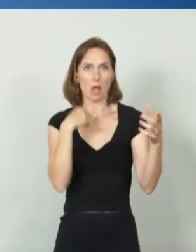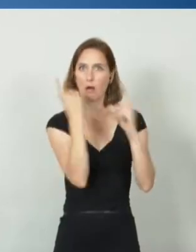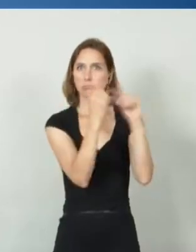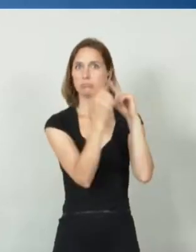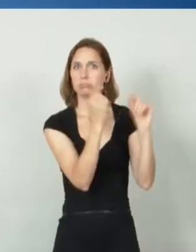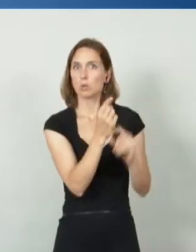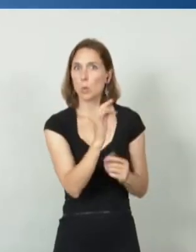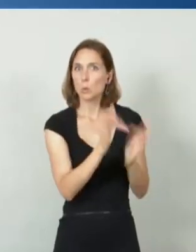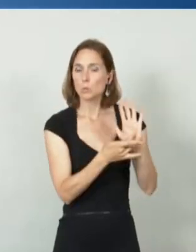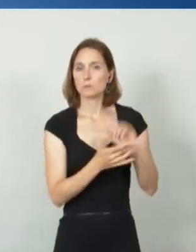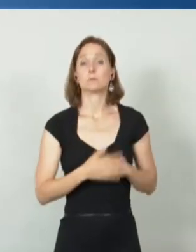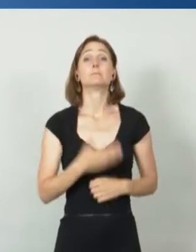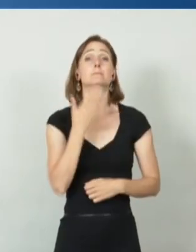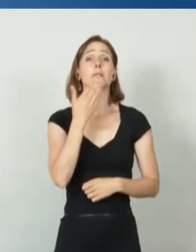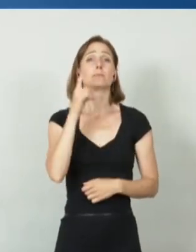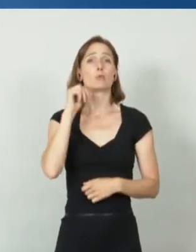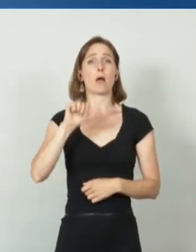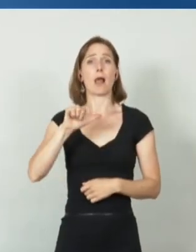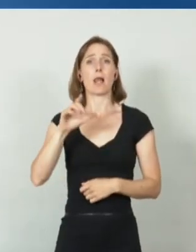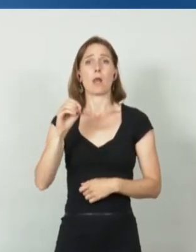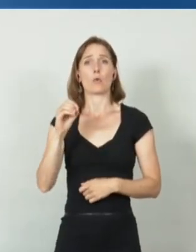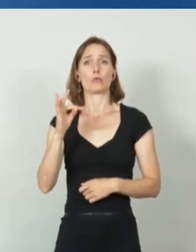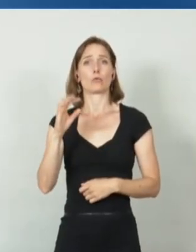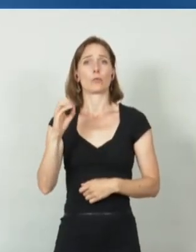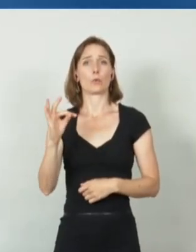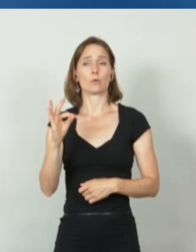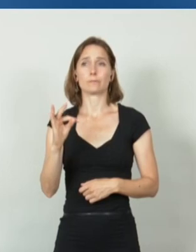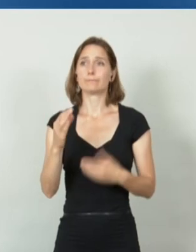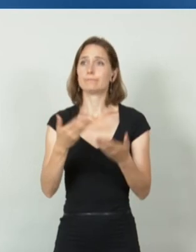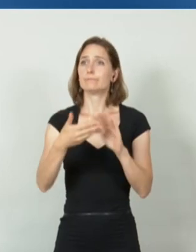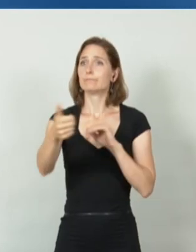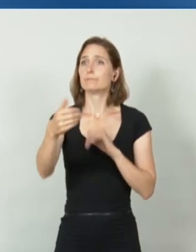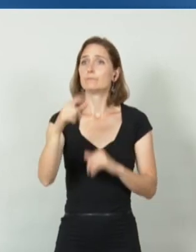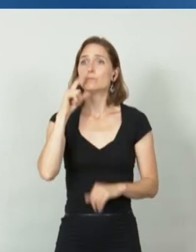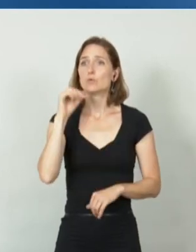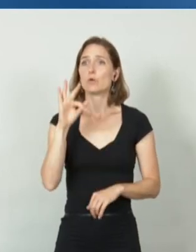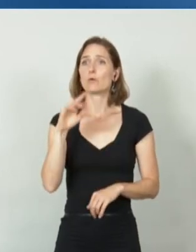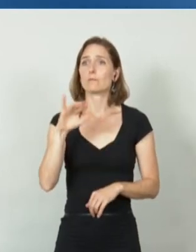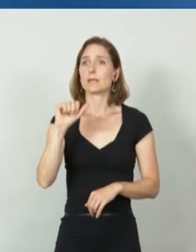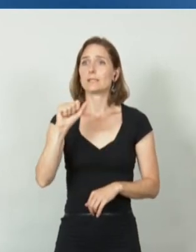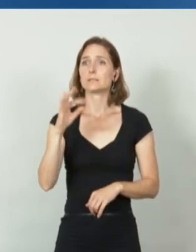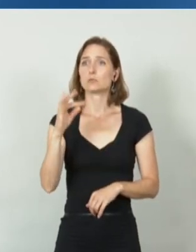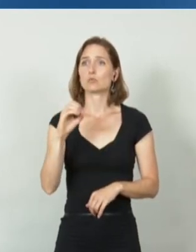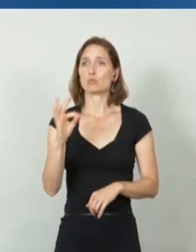merci Monsieur aloto monsieur fristot peut-être pour quelques réponses